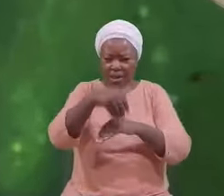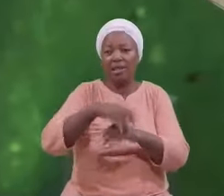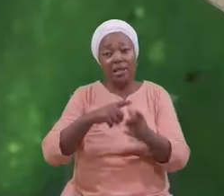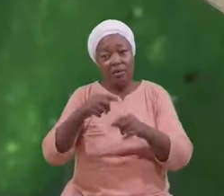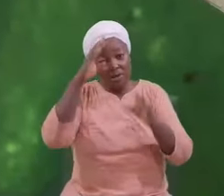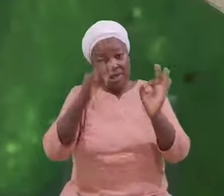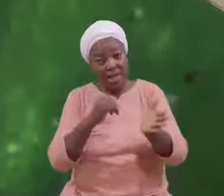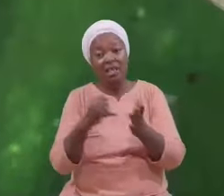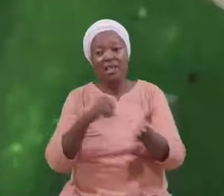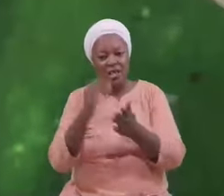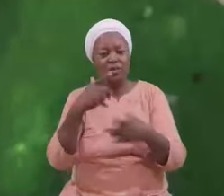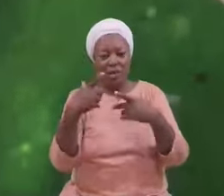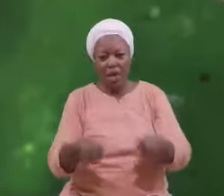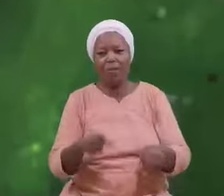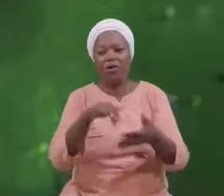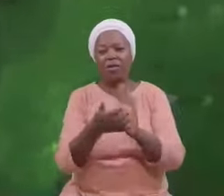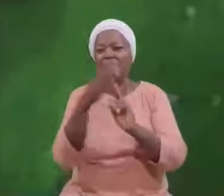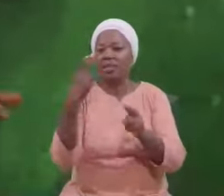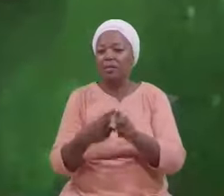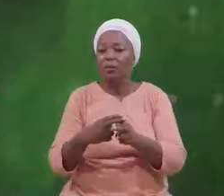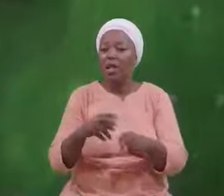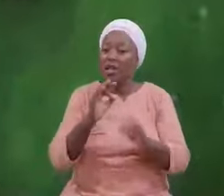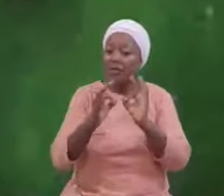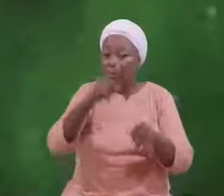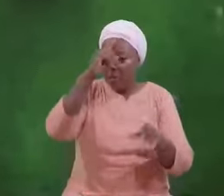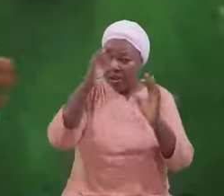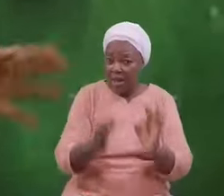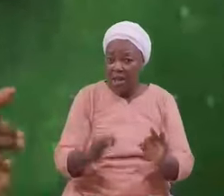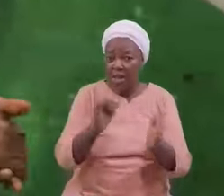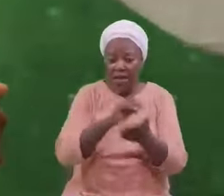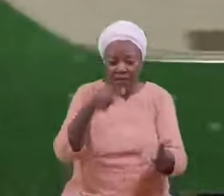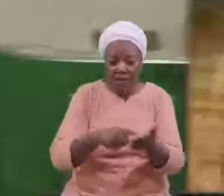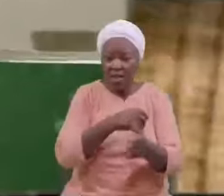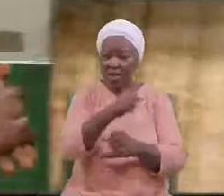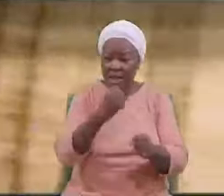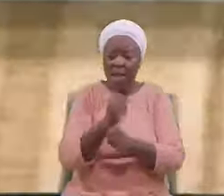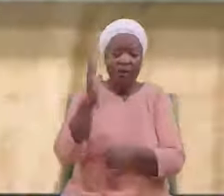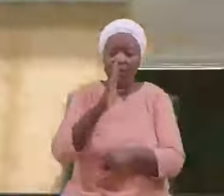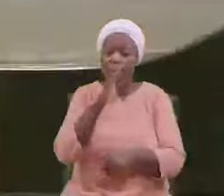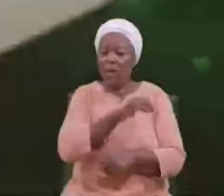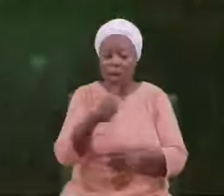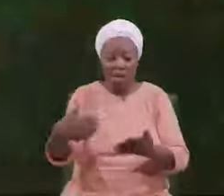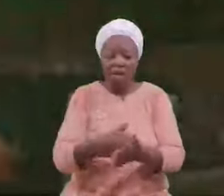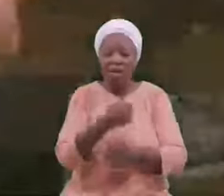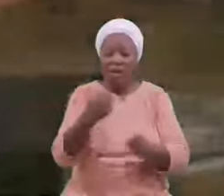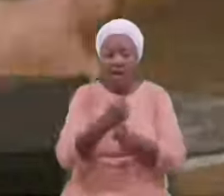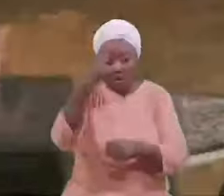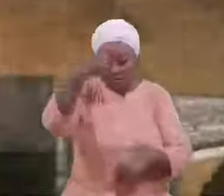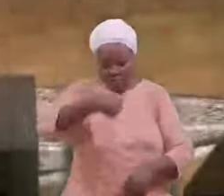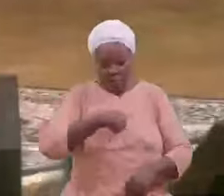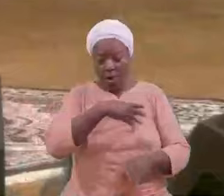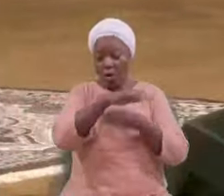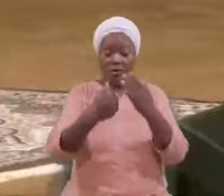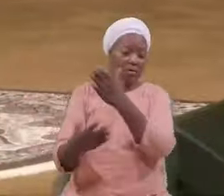arriver. Si vous décidez que cette année-là sera une nouvelle année pour moi, toutes les